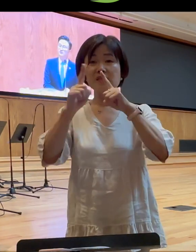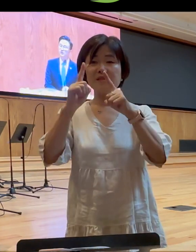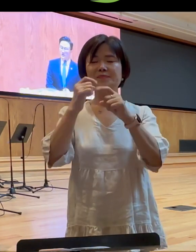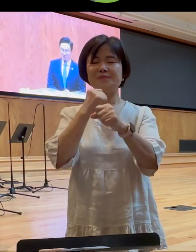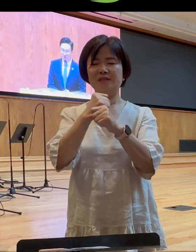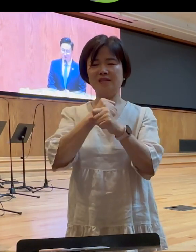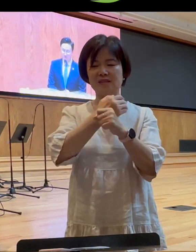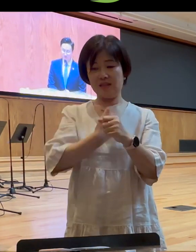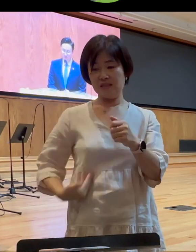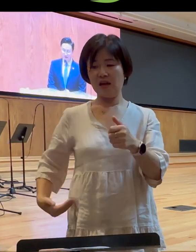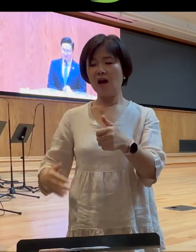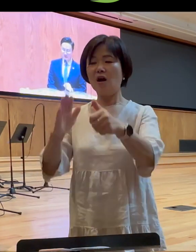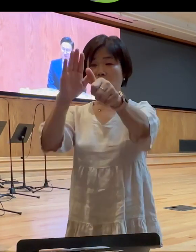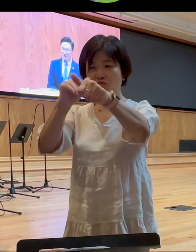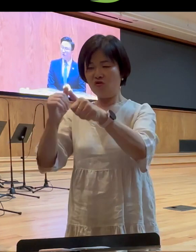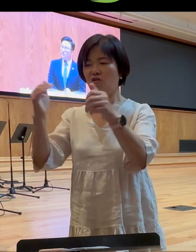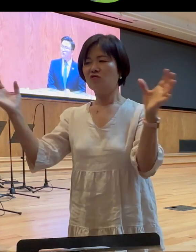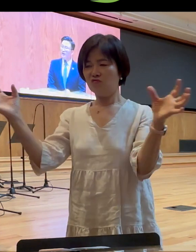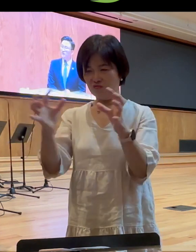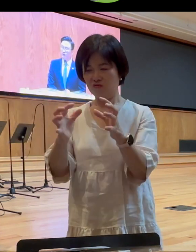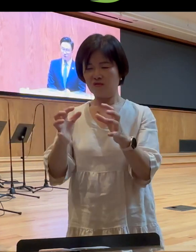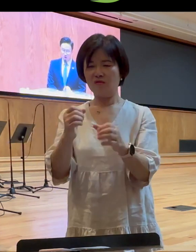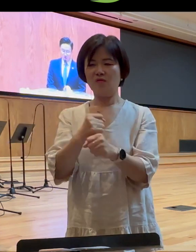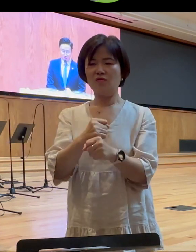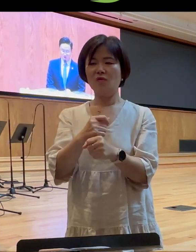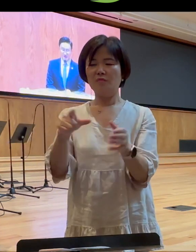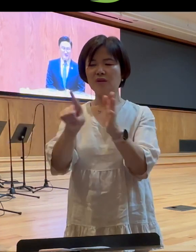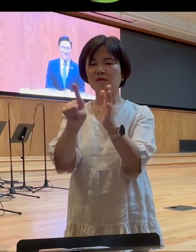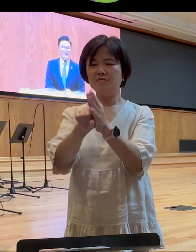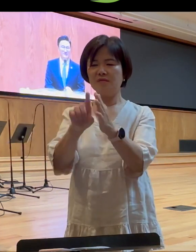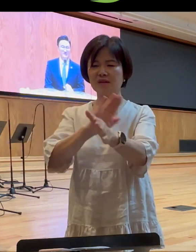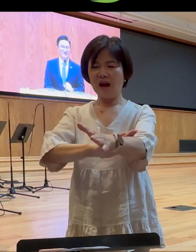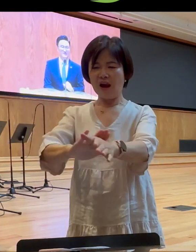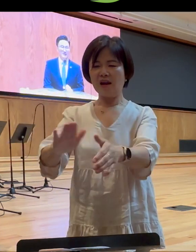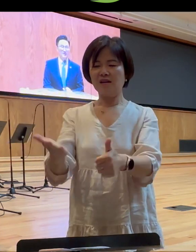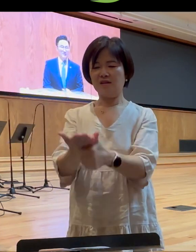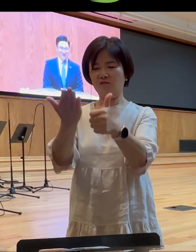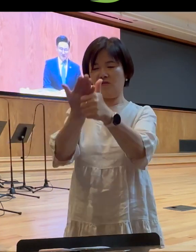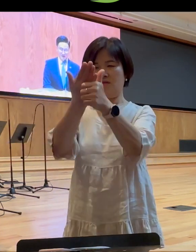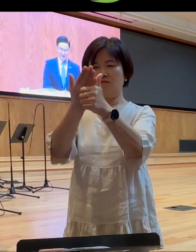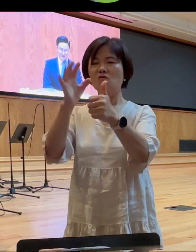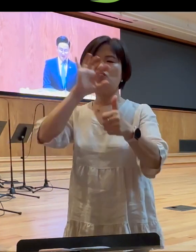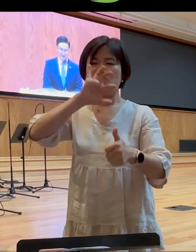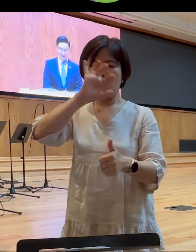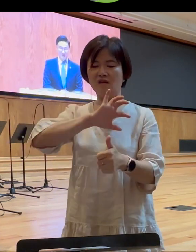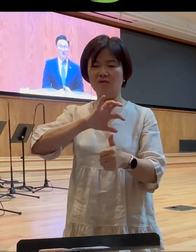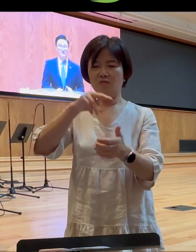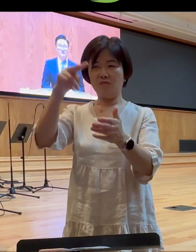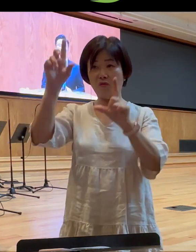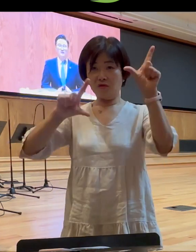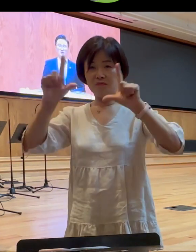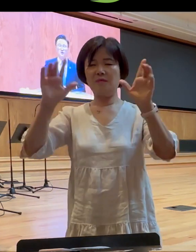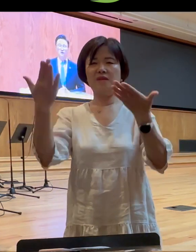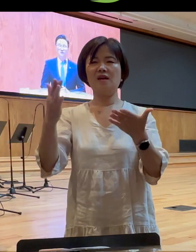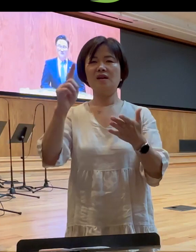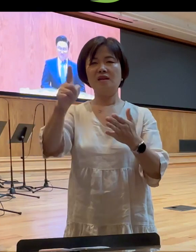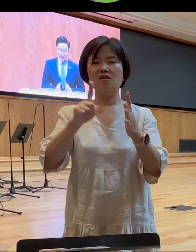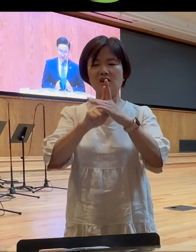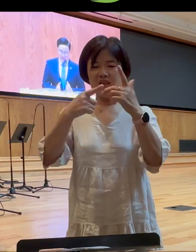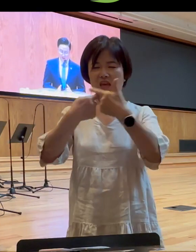제자를 부르시고 믿음이 성숙하도록 훈련하시는 상황입니다. 이 배경을